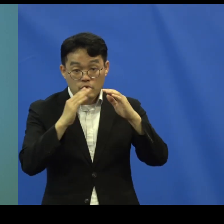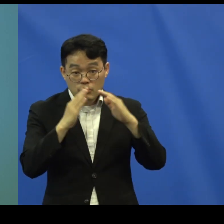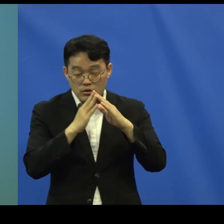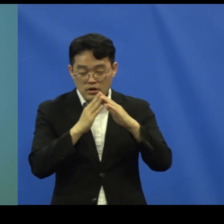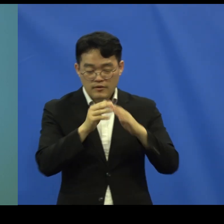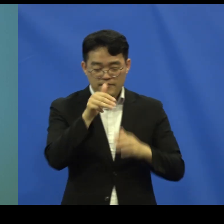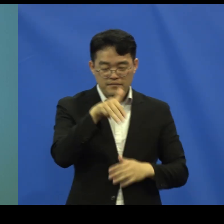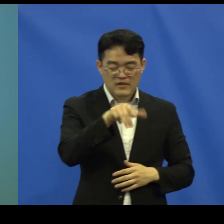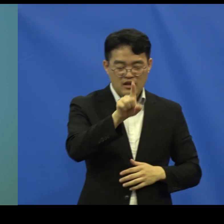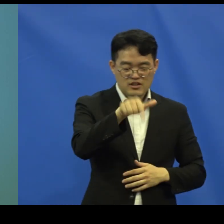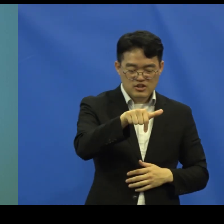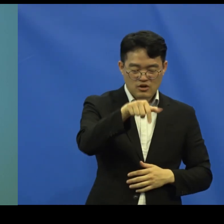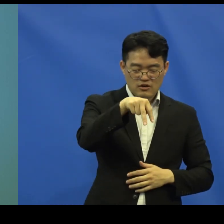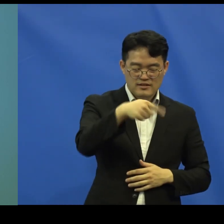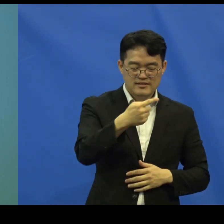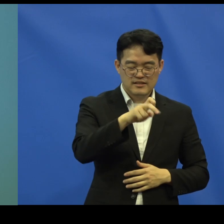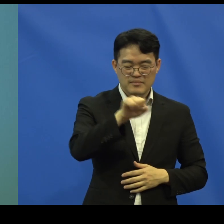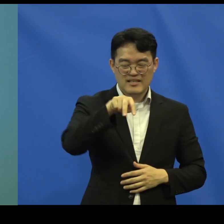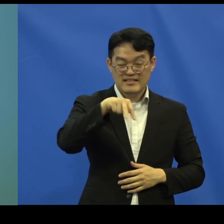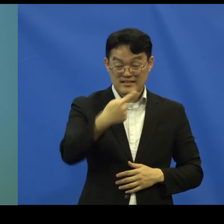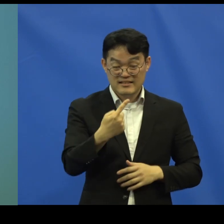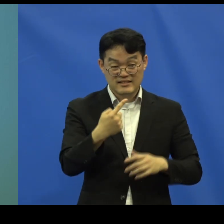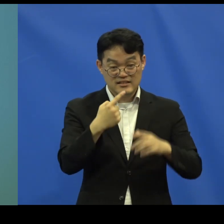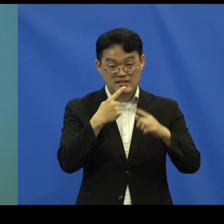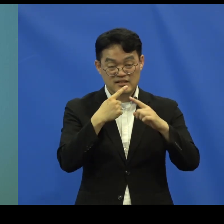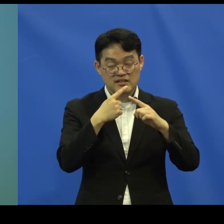스미스 목사님이라는 분이 있습니다. 이분의